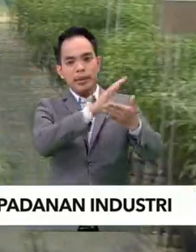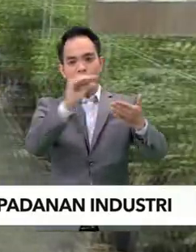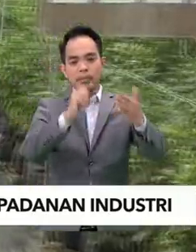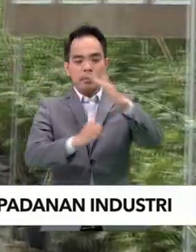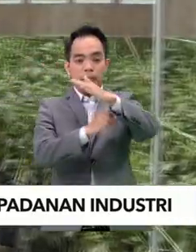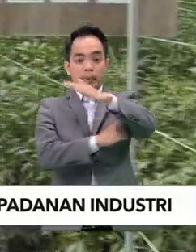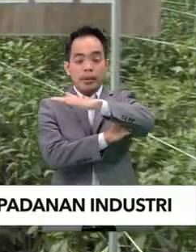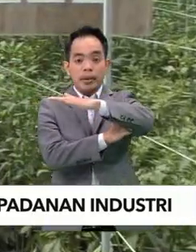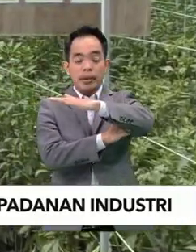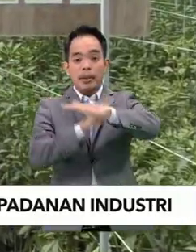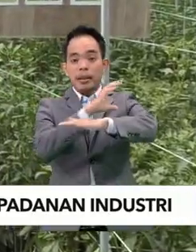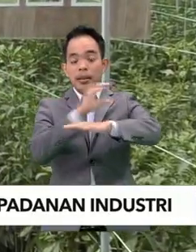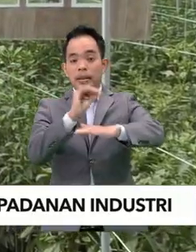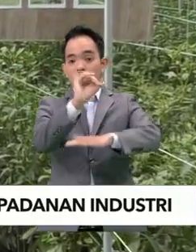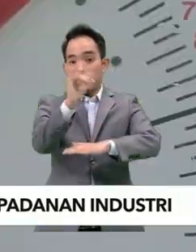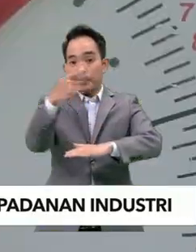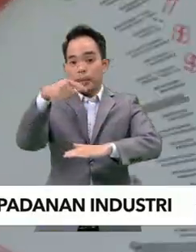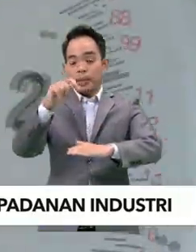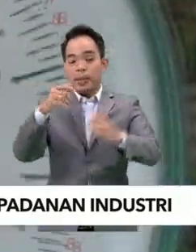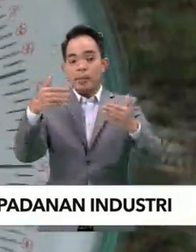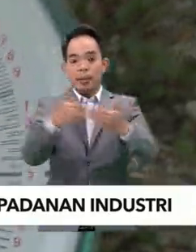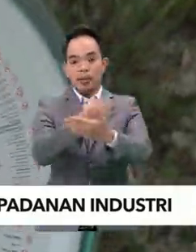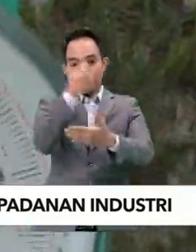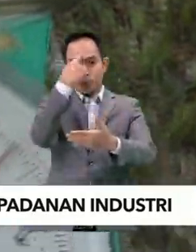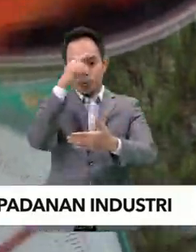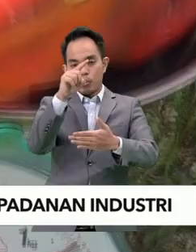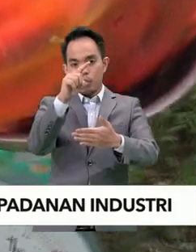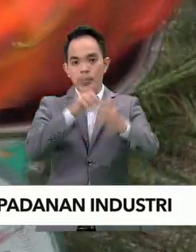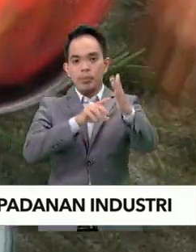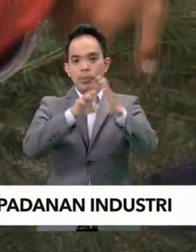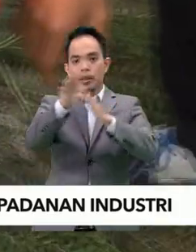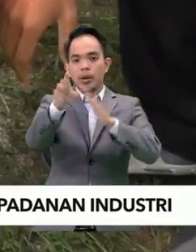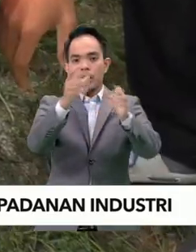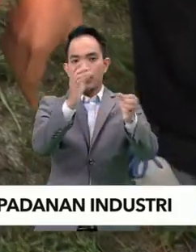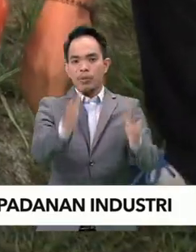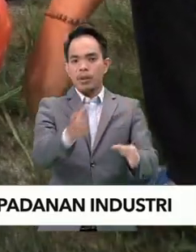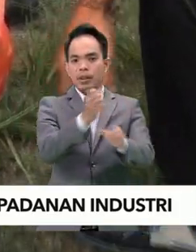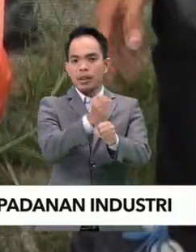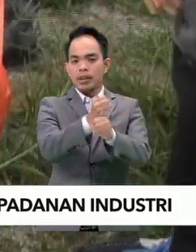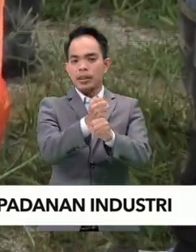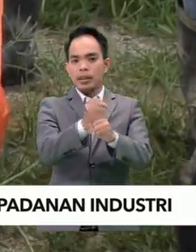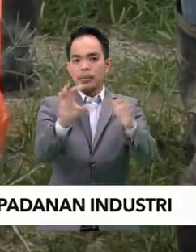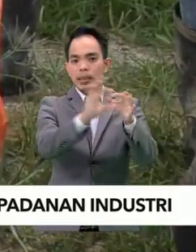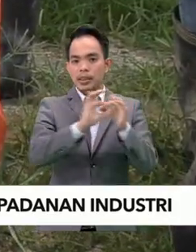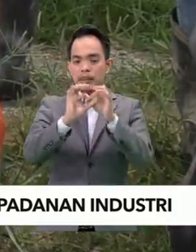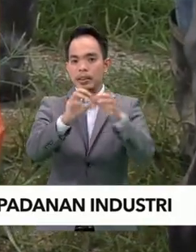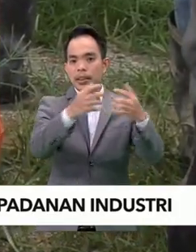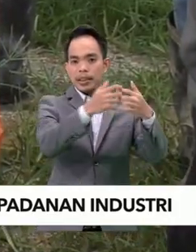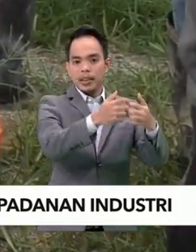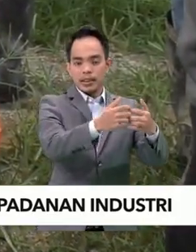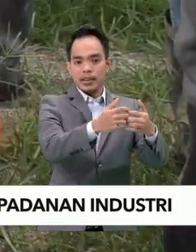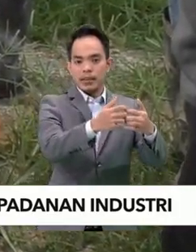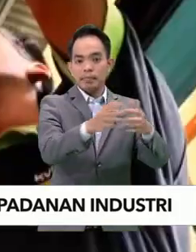membina Institut pengajuan tinggi yang baru untuk menyantuni perubahan pasaran kerja dengan bekerja sama terus dengan industri